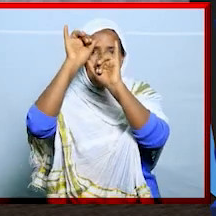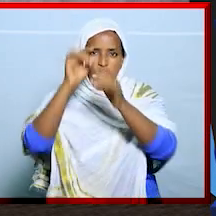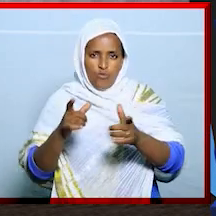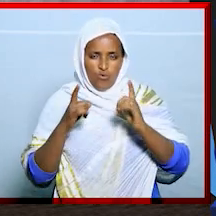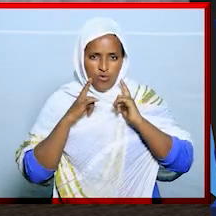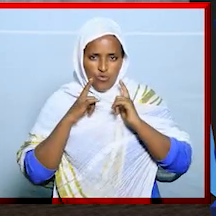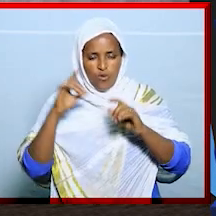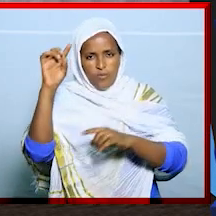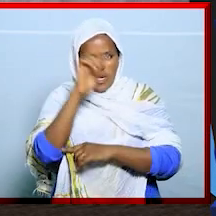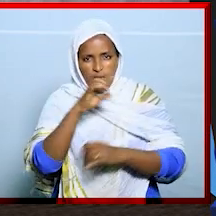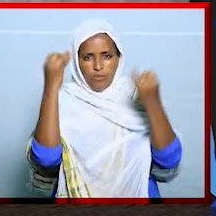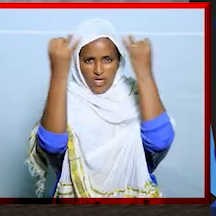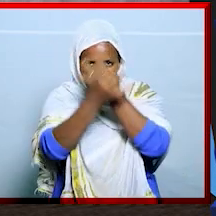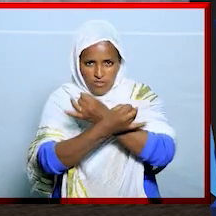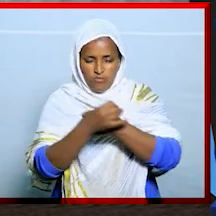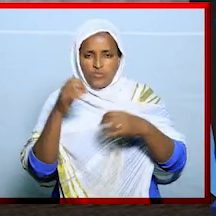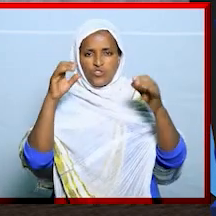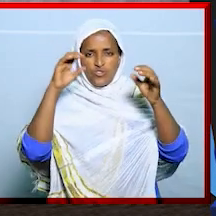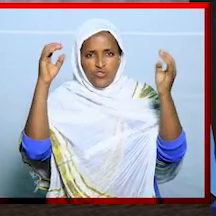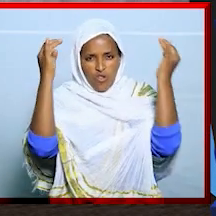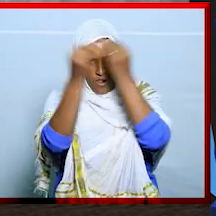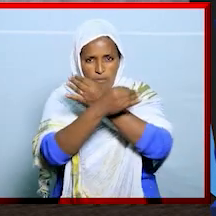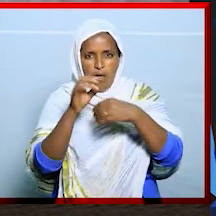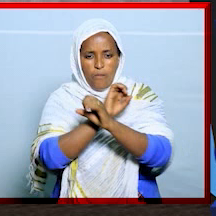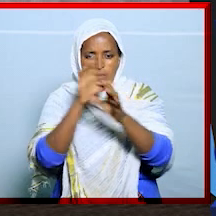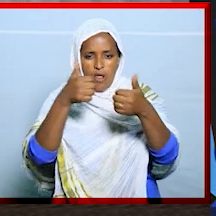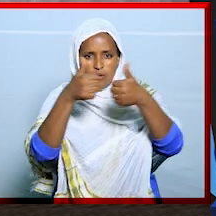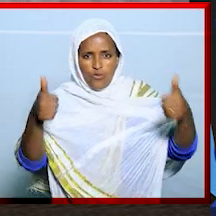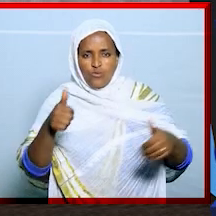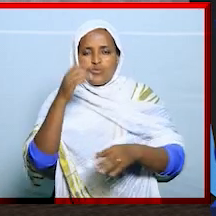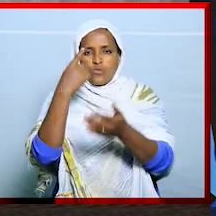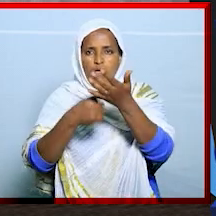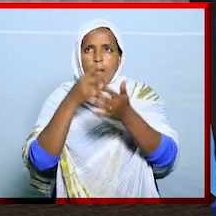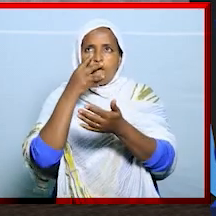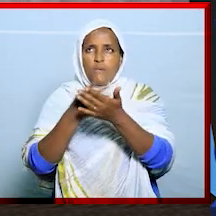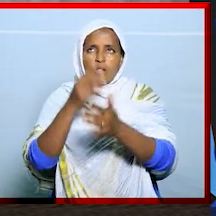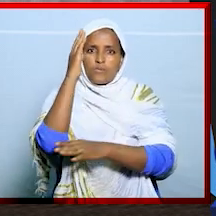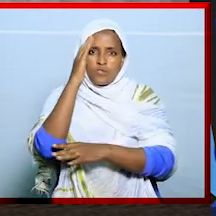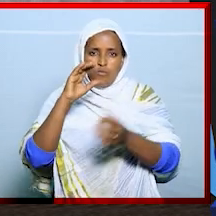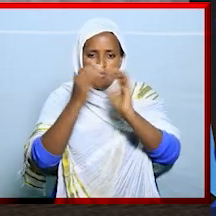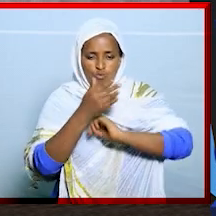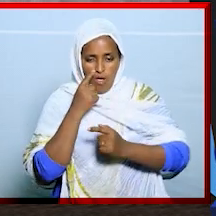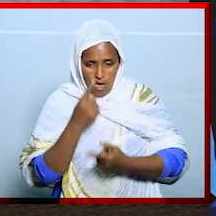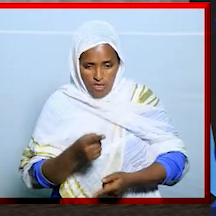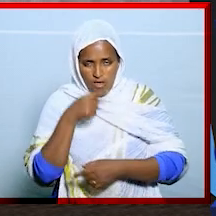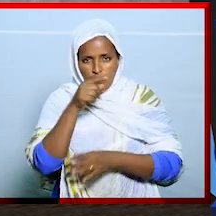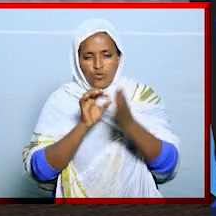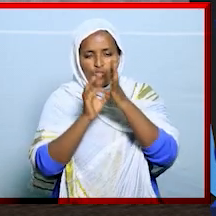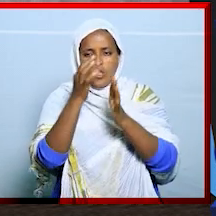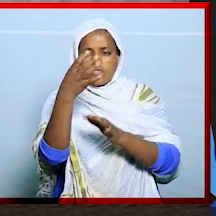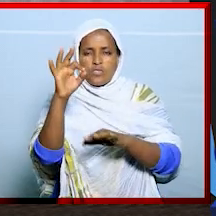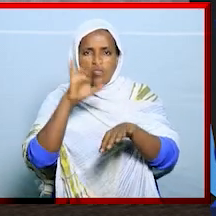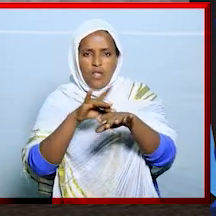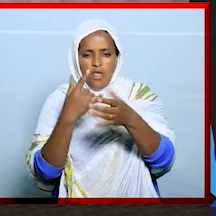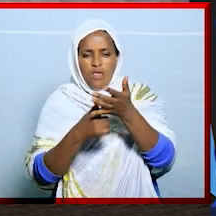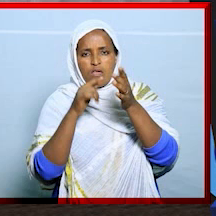በሰማይ ጠፈር አኖራቸው፣ በቀንም በሌሊትም እንዲሰለጥኑ፣ ብርሃንና ጨለማንም እንዲለዩ፣ እግዚአብሔርም ያ መልካም እንደሆነ አየ